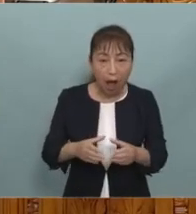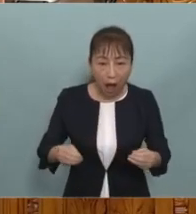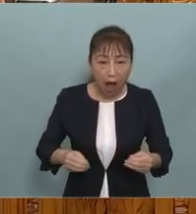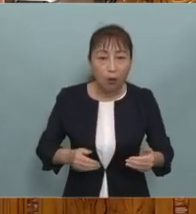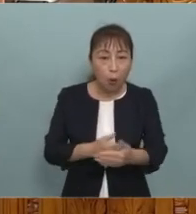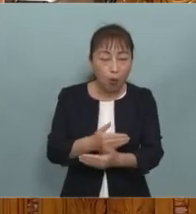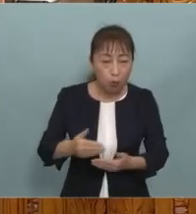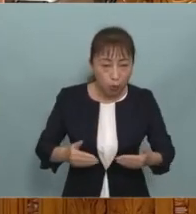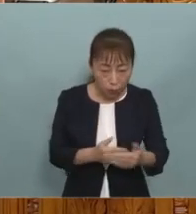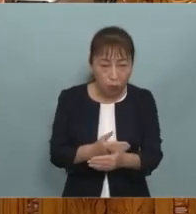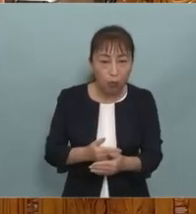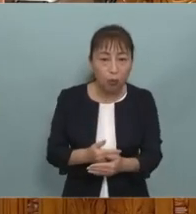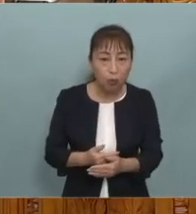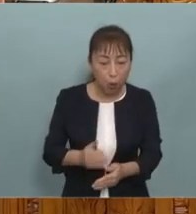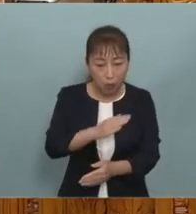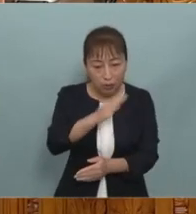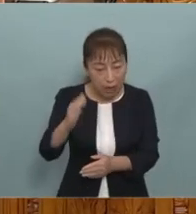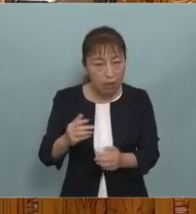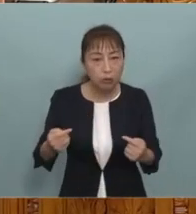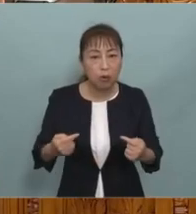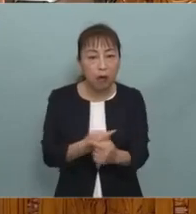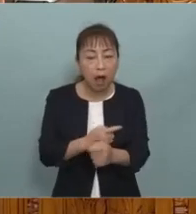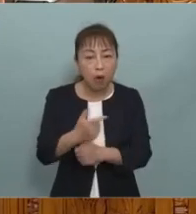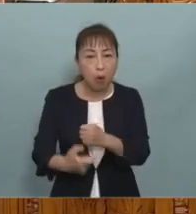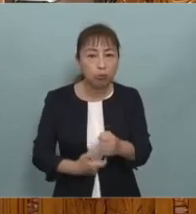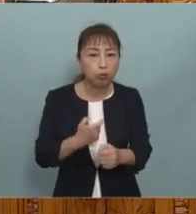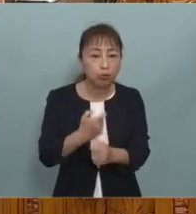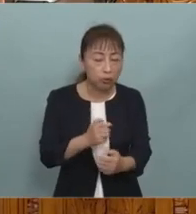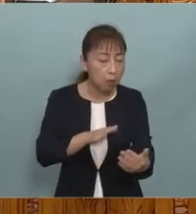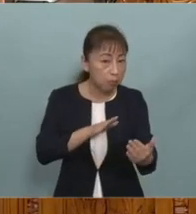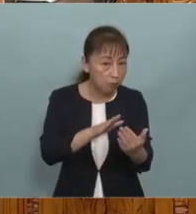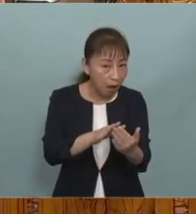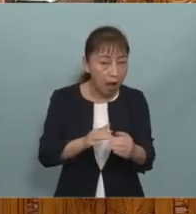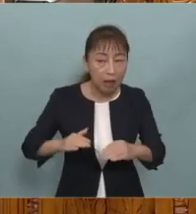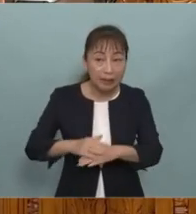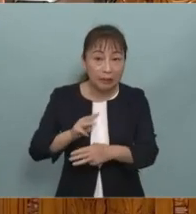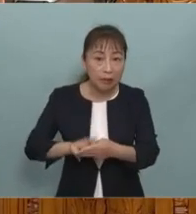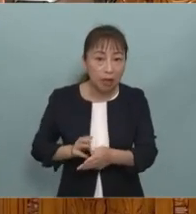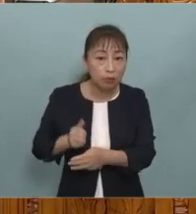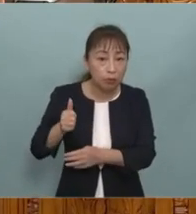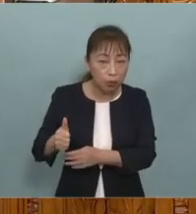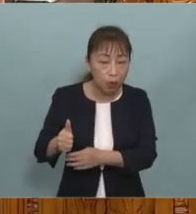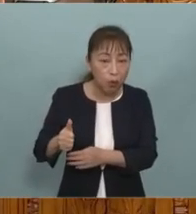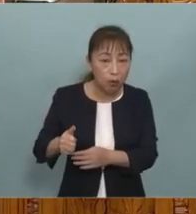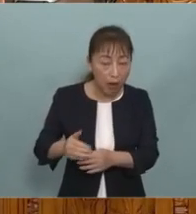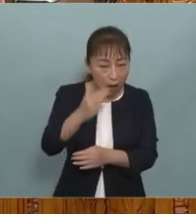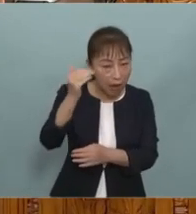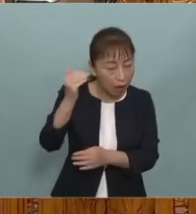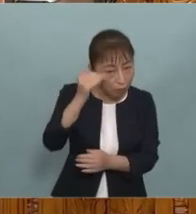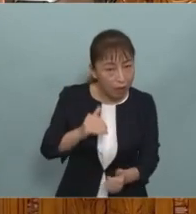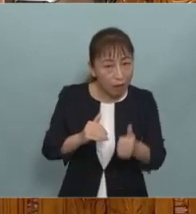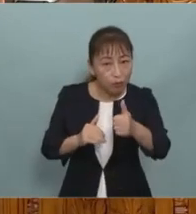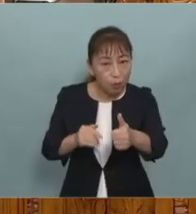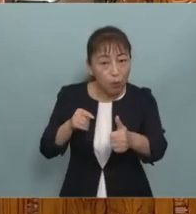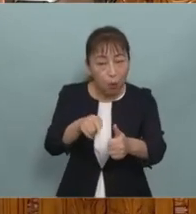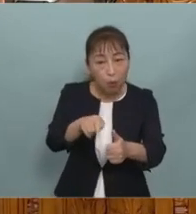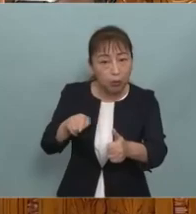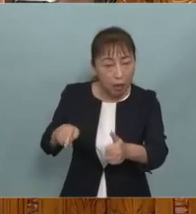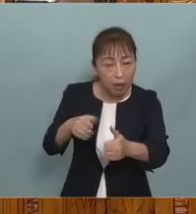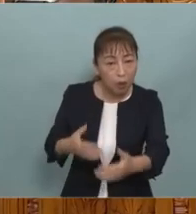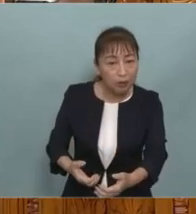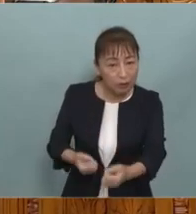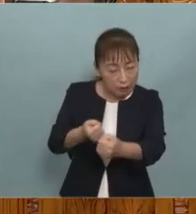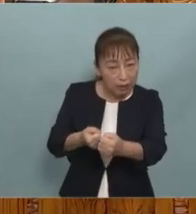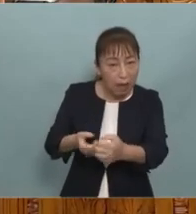周年を迎えることも見据え岸田総理がユ大統領との間で気づかれた信頼関係を